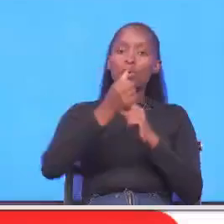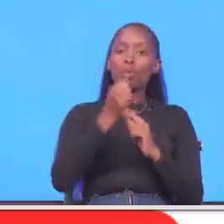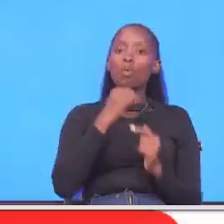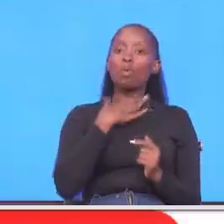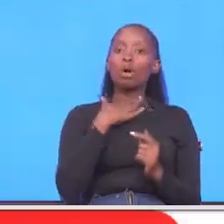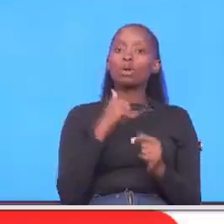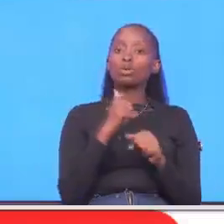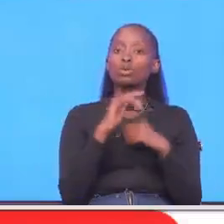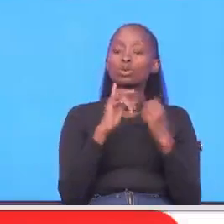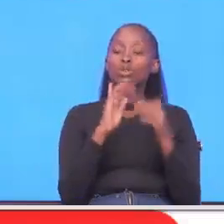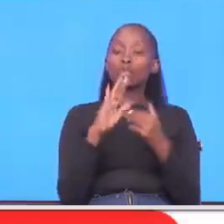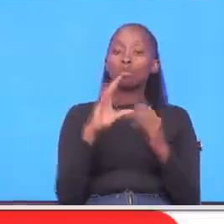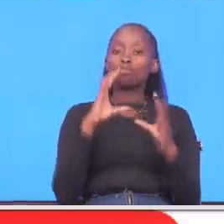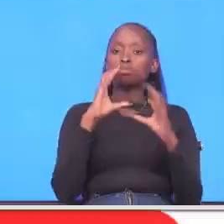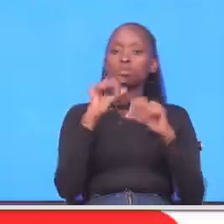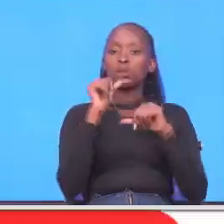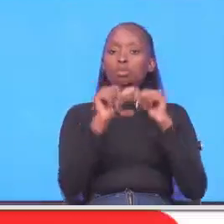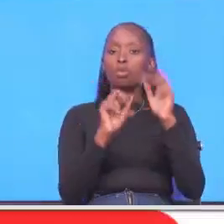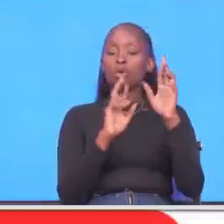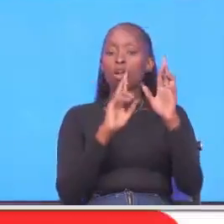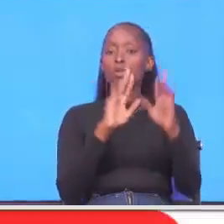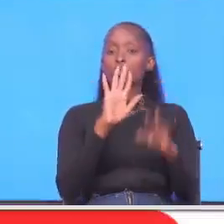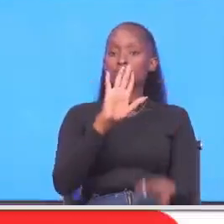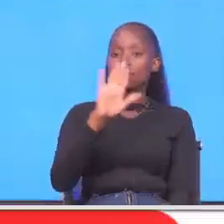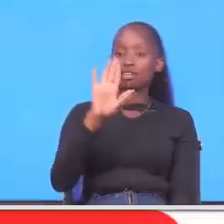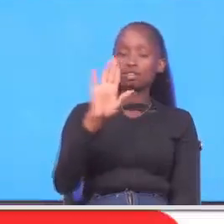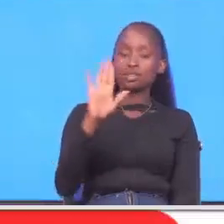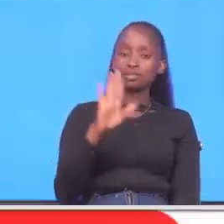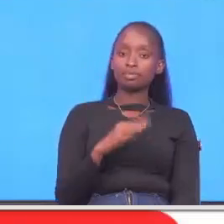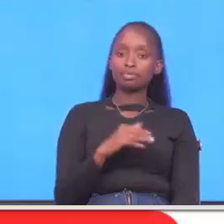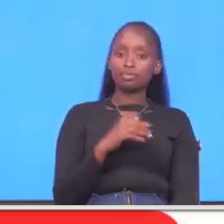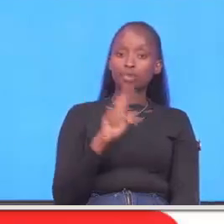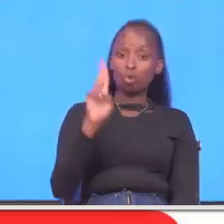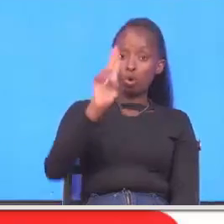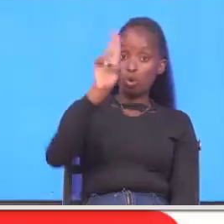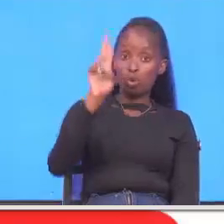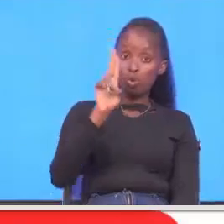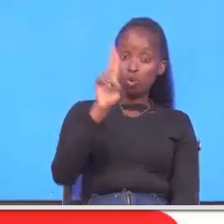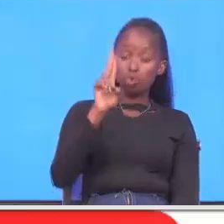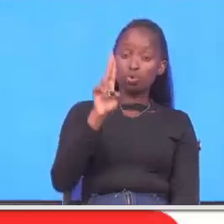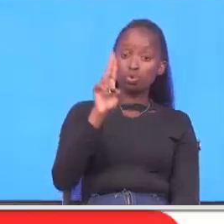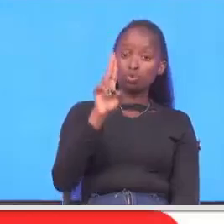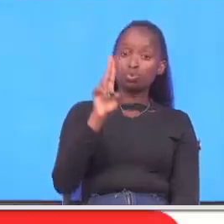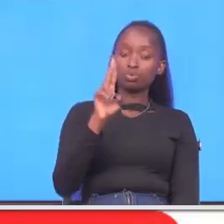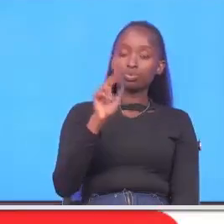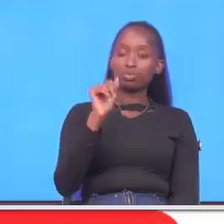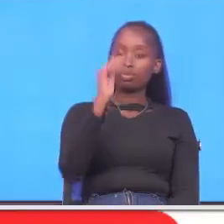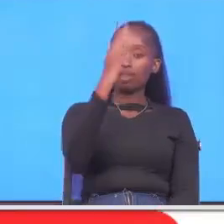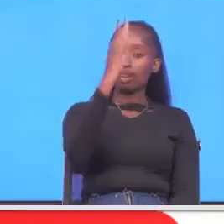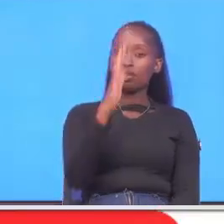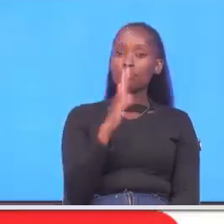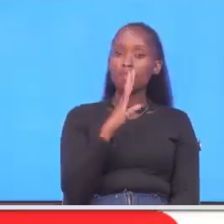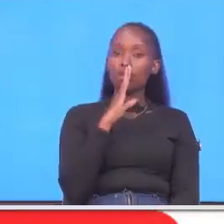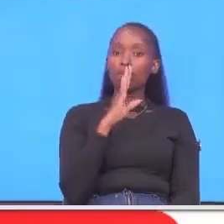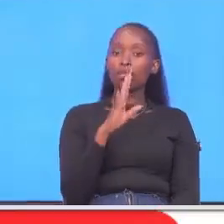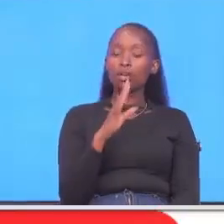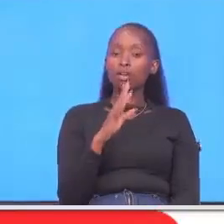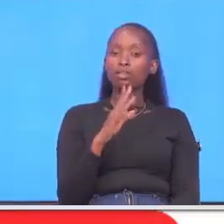hayo na ripoti yake. Uhuru has never been in the habit of disrupting